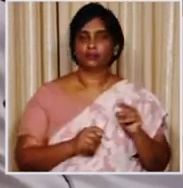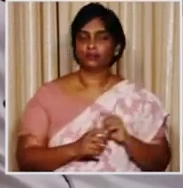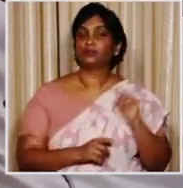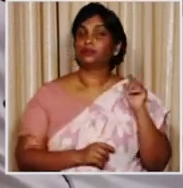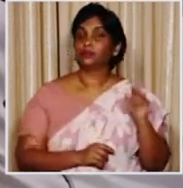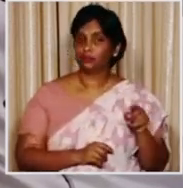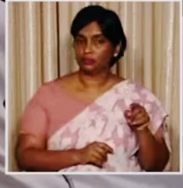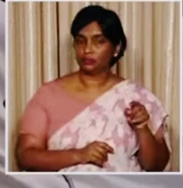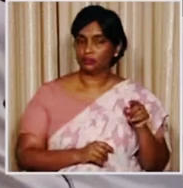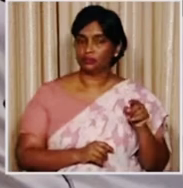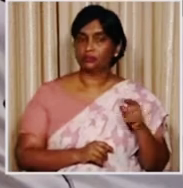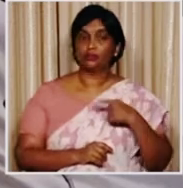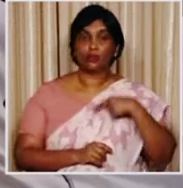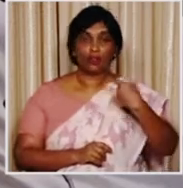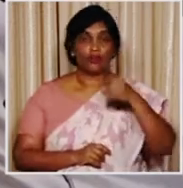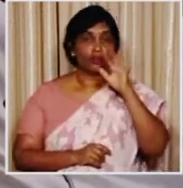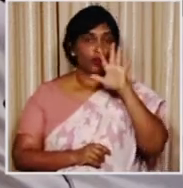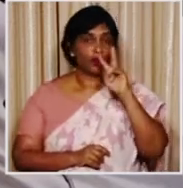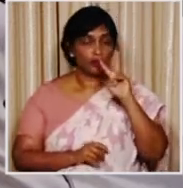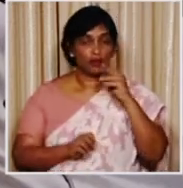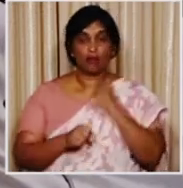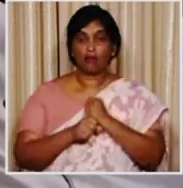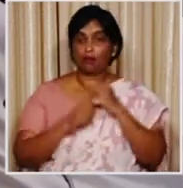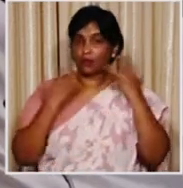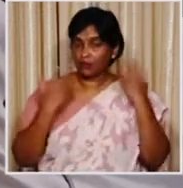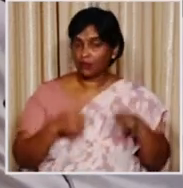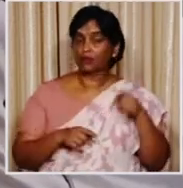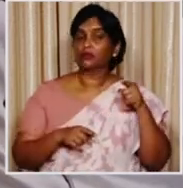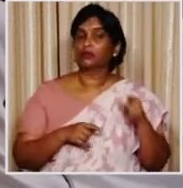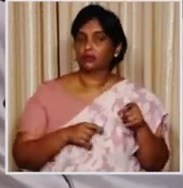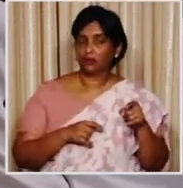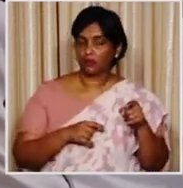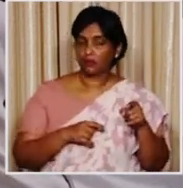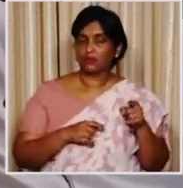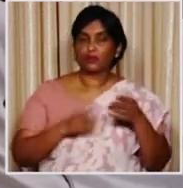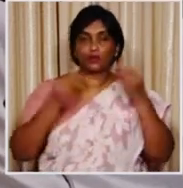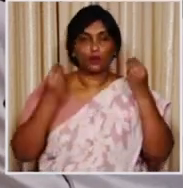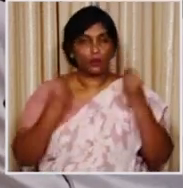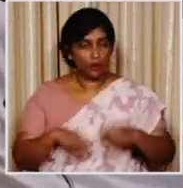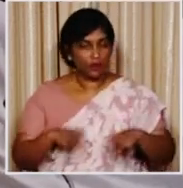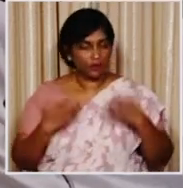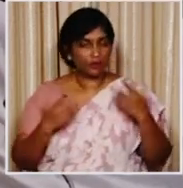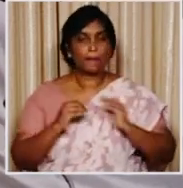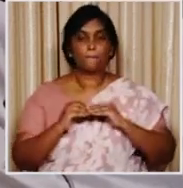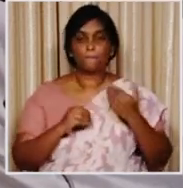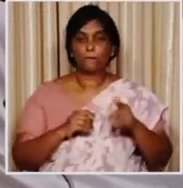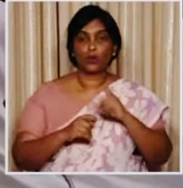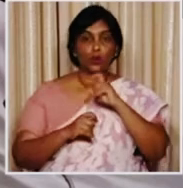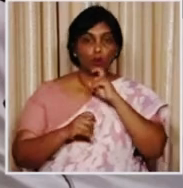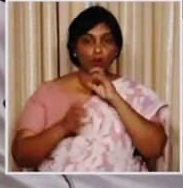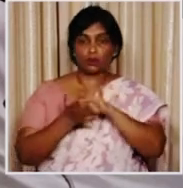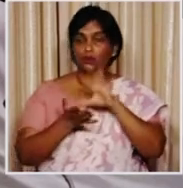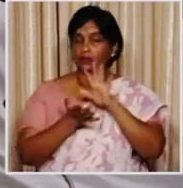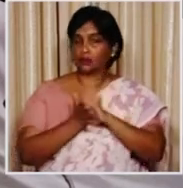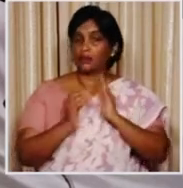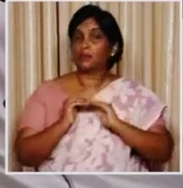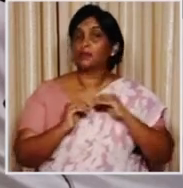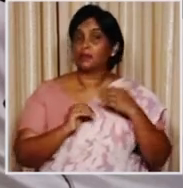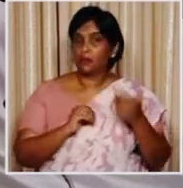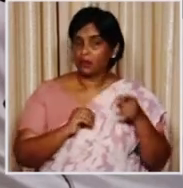ඒ දවස් 52 ආණ්ඩුව ඉවර වෙලා ඒකෙන් පරාජයට පත් වෙලා ඒ උසාවියේ තීන්දුව ආවට